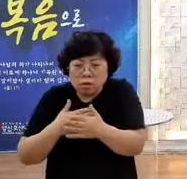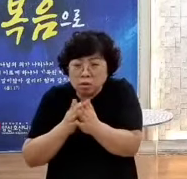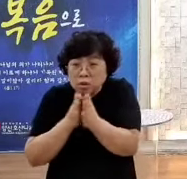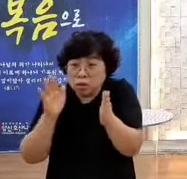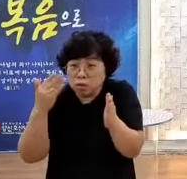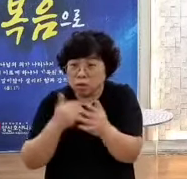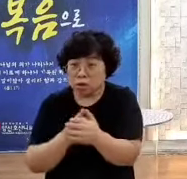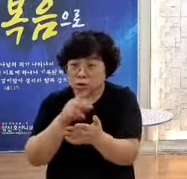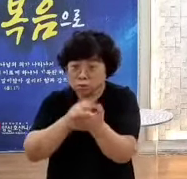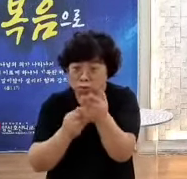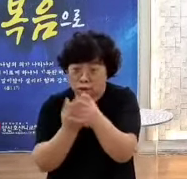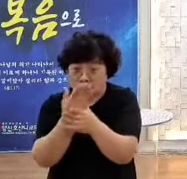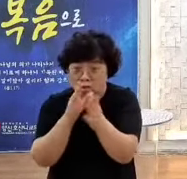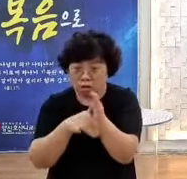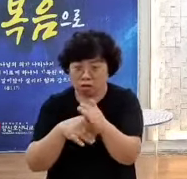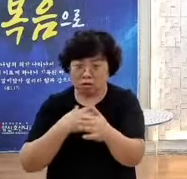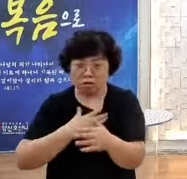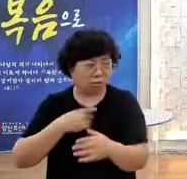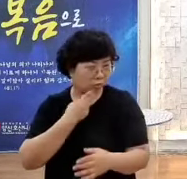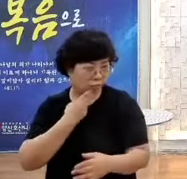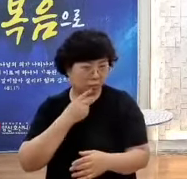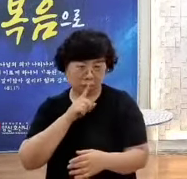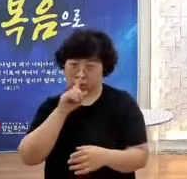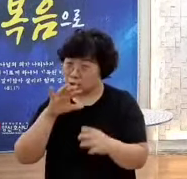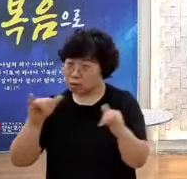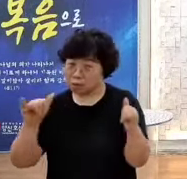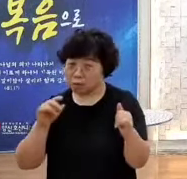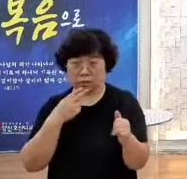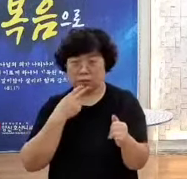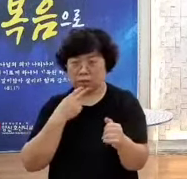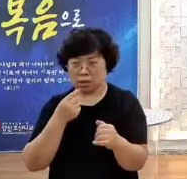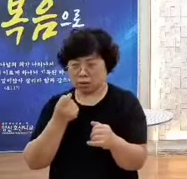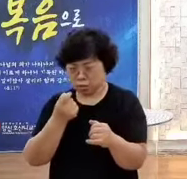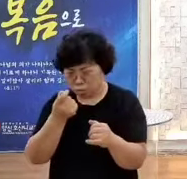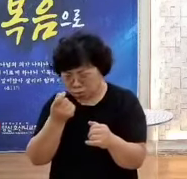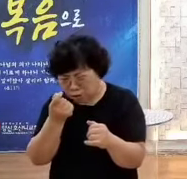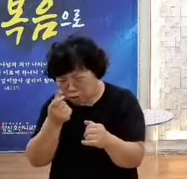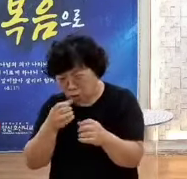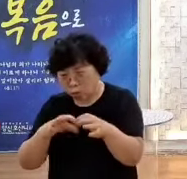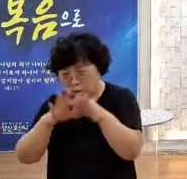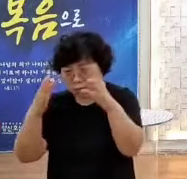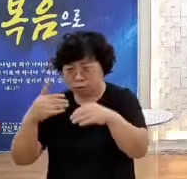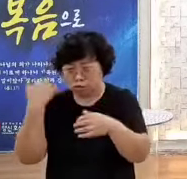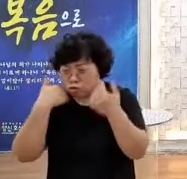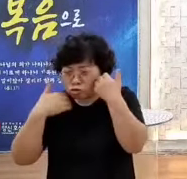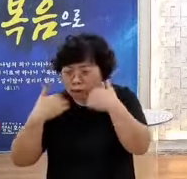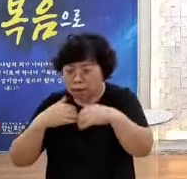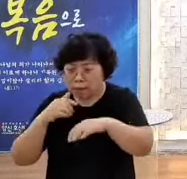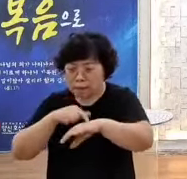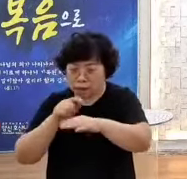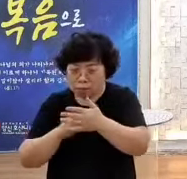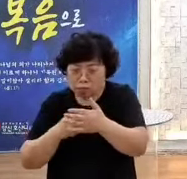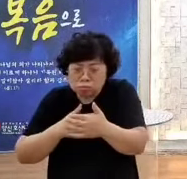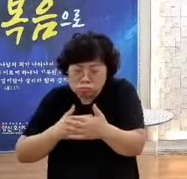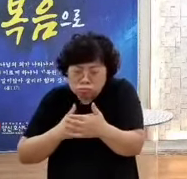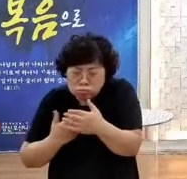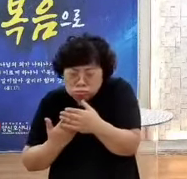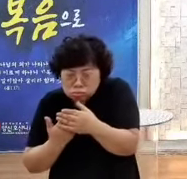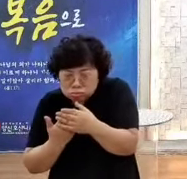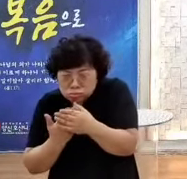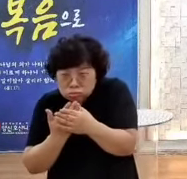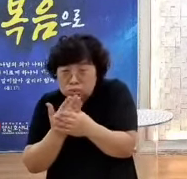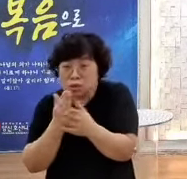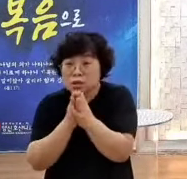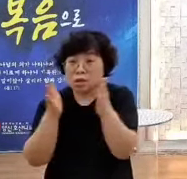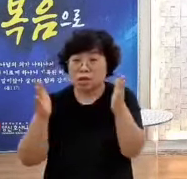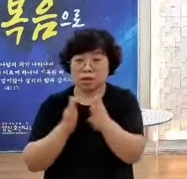그래요? 문제가 생겼는데 걱정 없다는 사람이 있습니까? 어떤 조그만 문제라도 생기면 우리는 마음에 불안감이 듭니다.